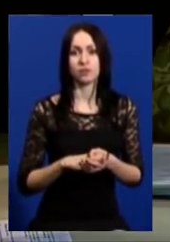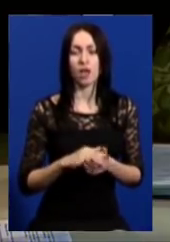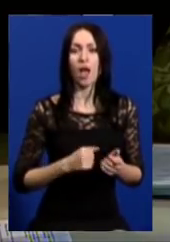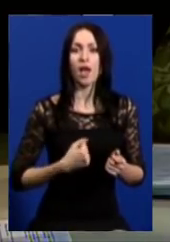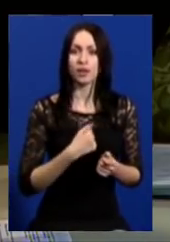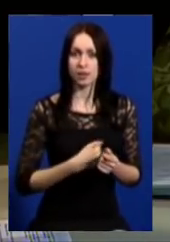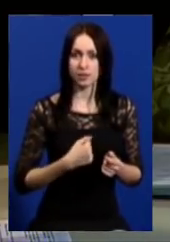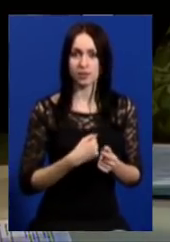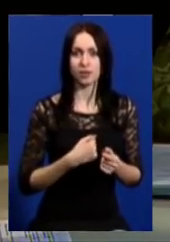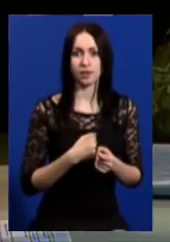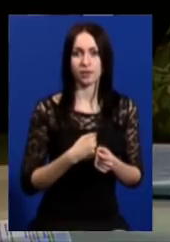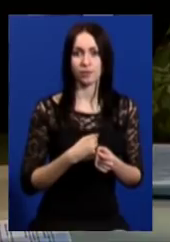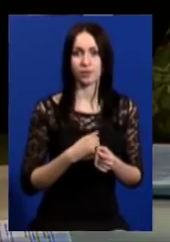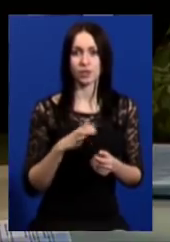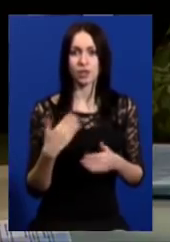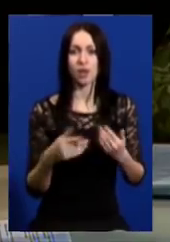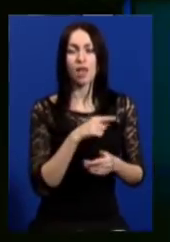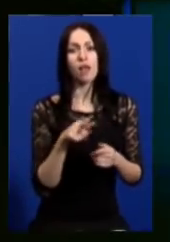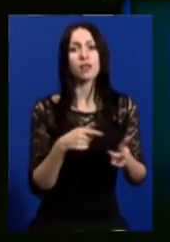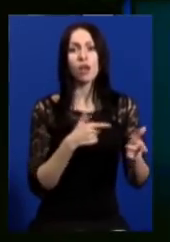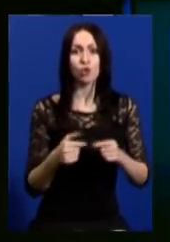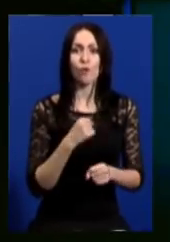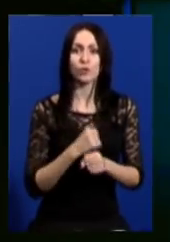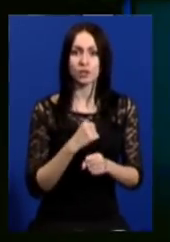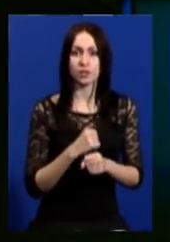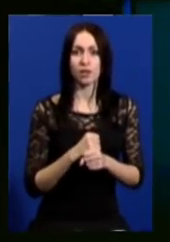агресії суміжної сторони. Вони готові здійснити